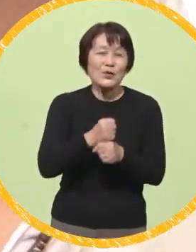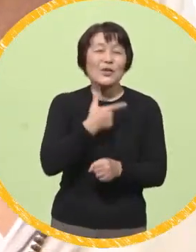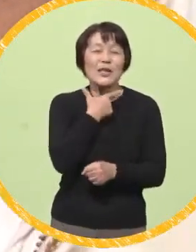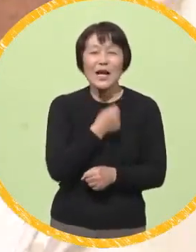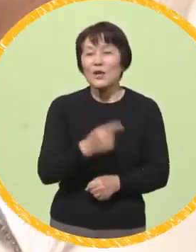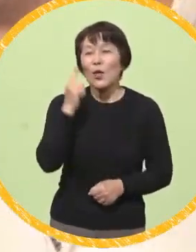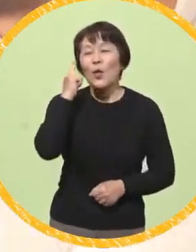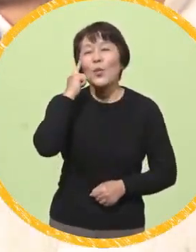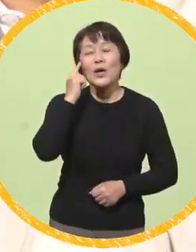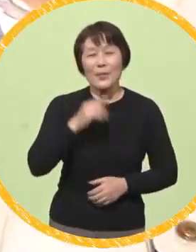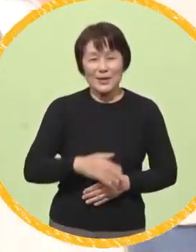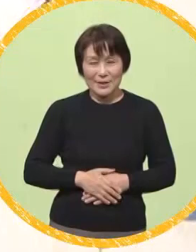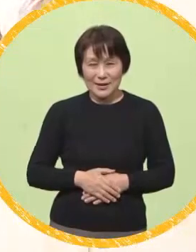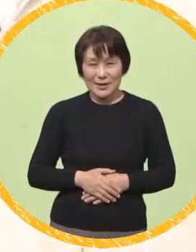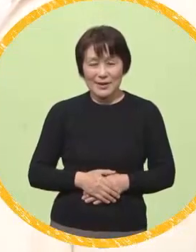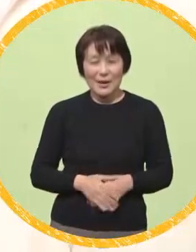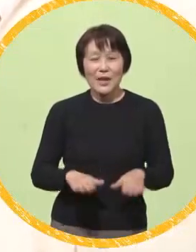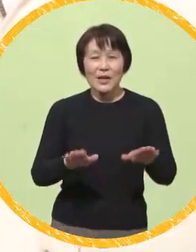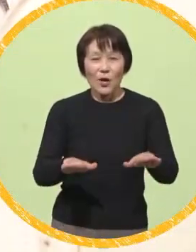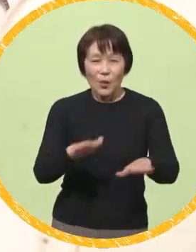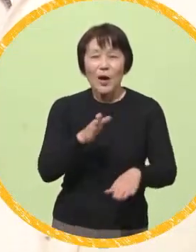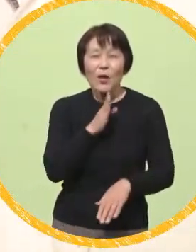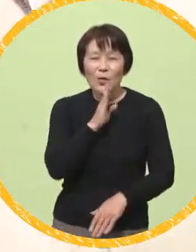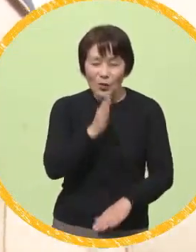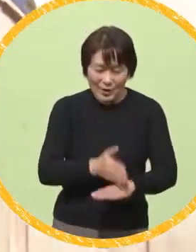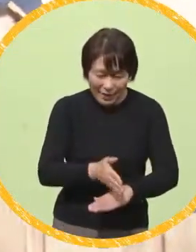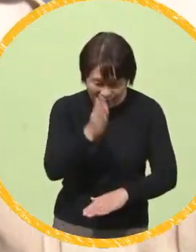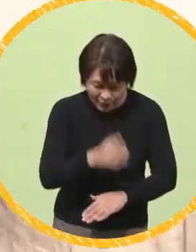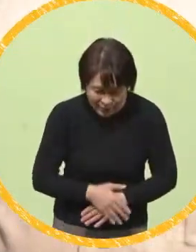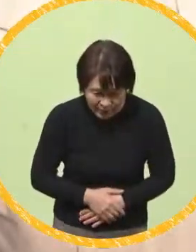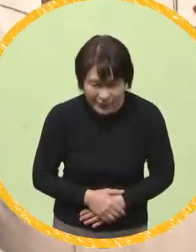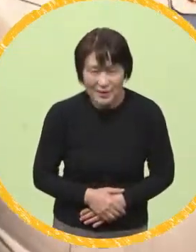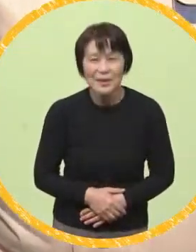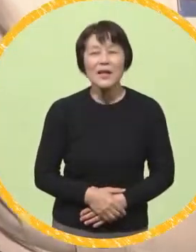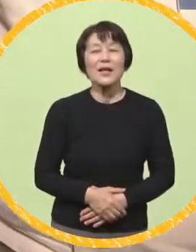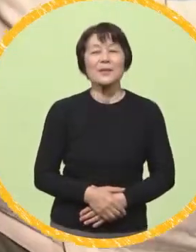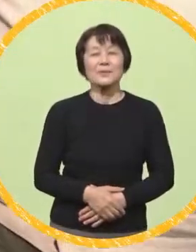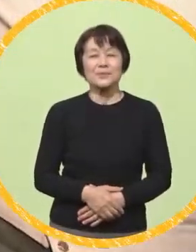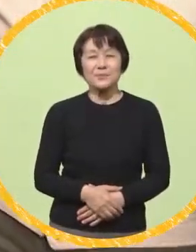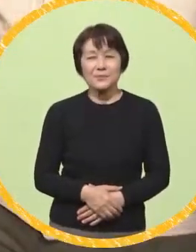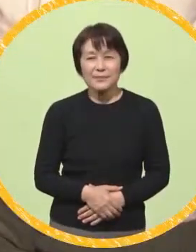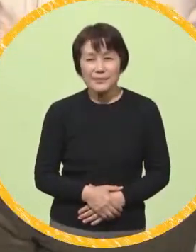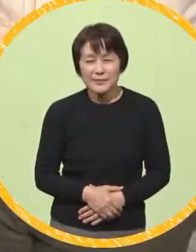ます。 はい、すいません、今日は本当にありがとうございました。 ありがとうございます。